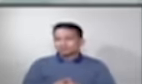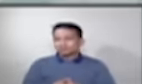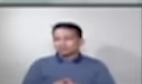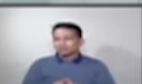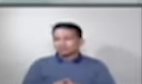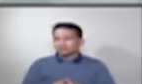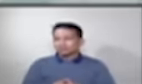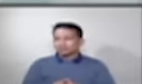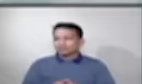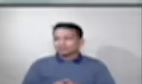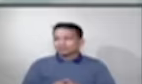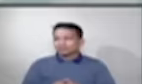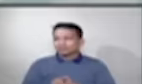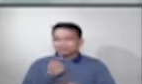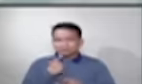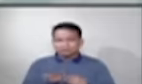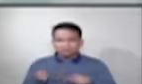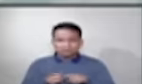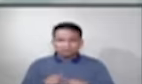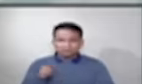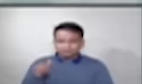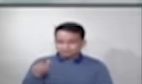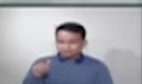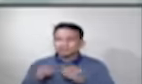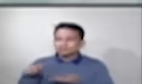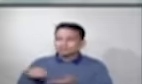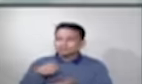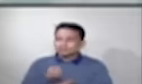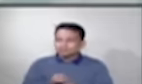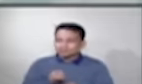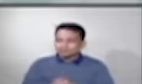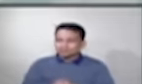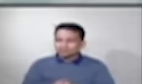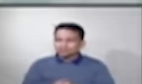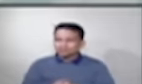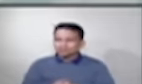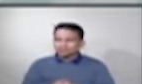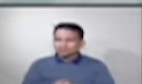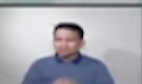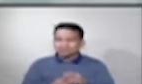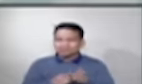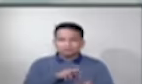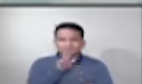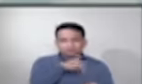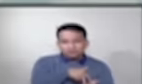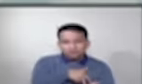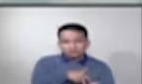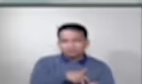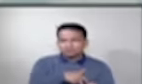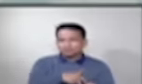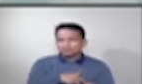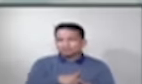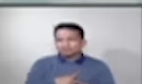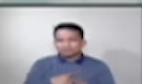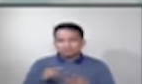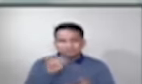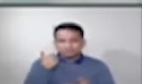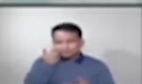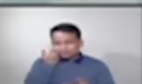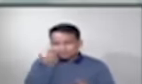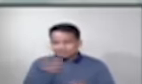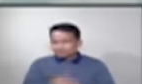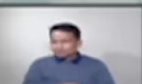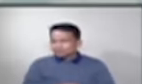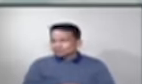po, ang mga patrolman is 29,000 pataas ang sweldo. Opo, sir. Ang binibigay mo lang kay Mrs., 3,000. Hindi ba nakakaya yun, sir?